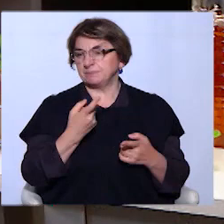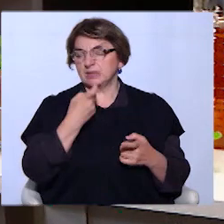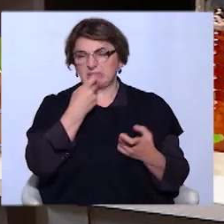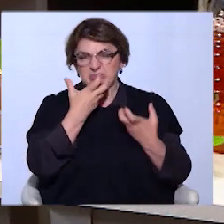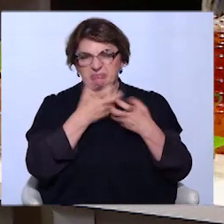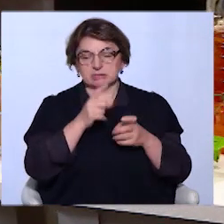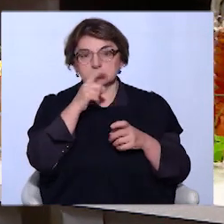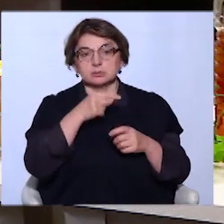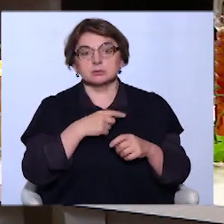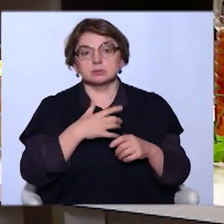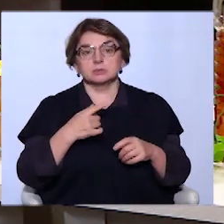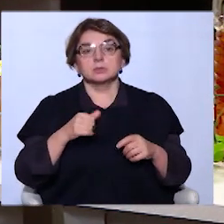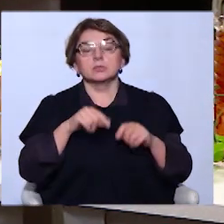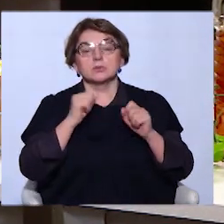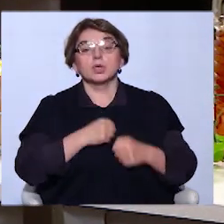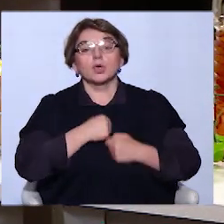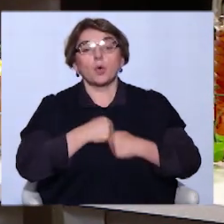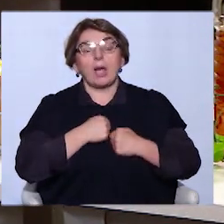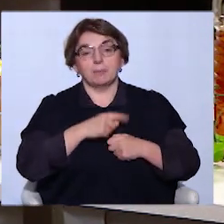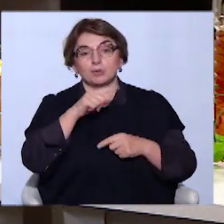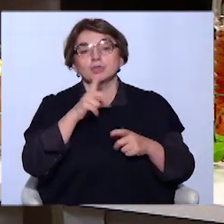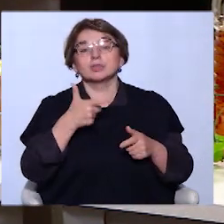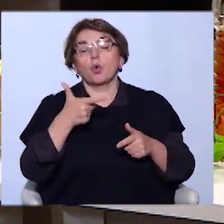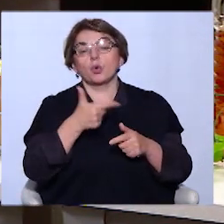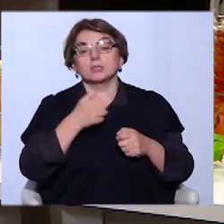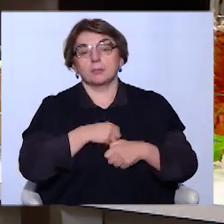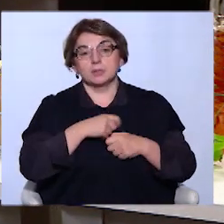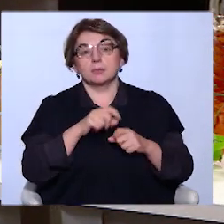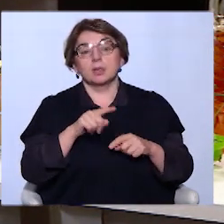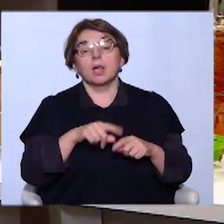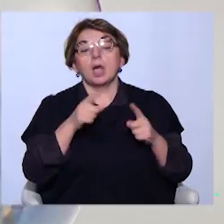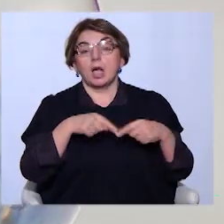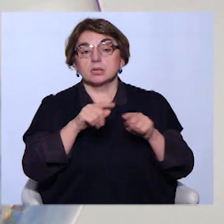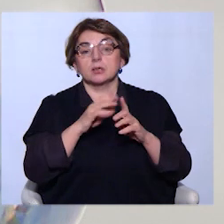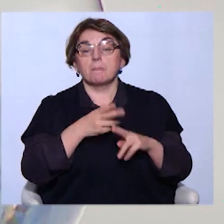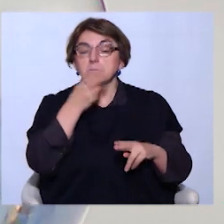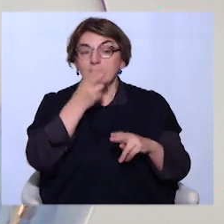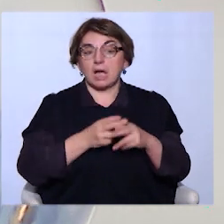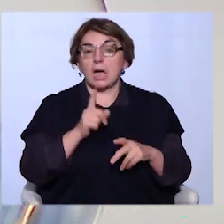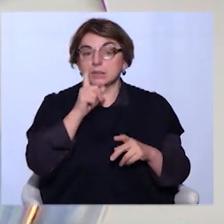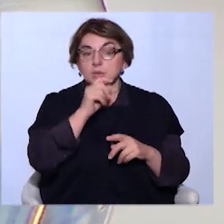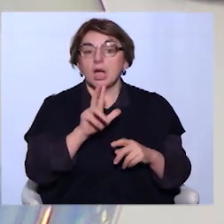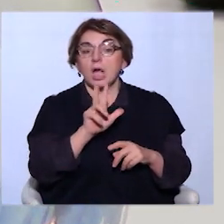სუნი, შეიძლება გოგირდის აბანოებში შეგხვდეს. მყარი მჟავებიც არსებობს, ეს არის